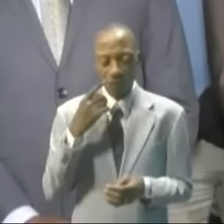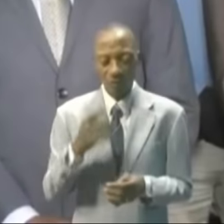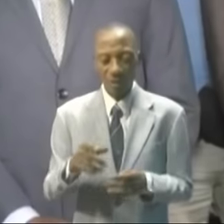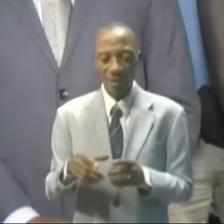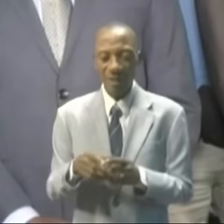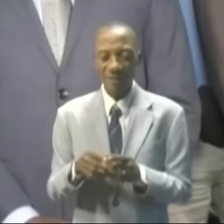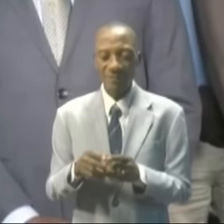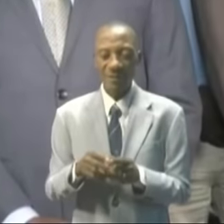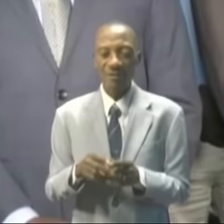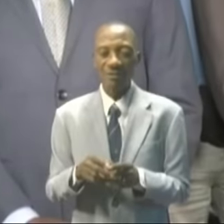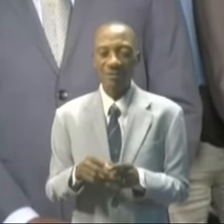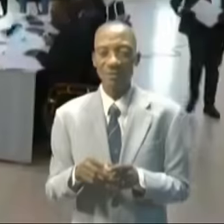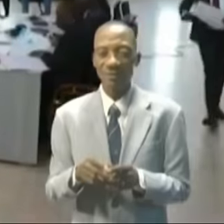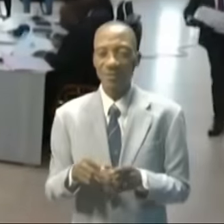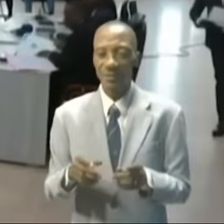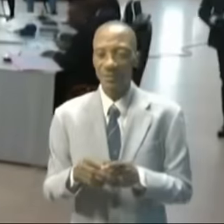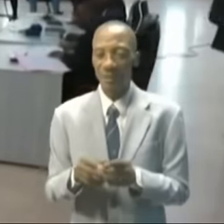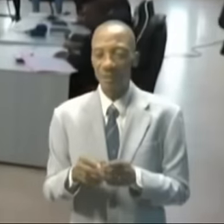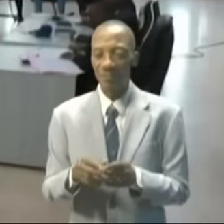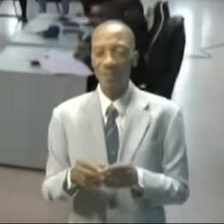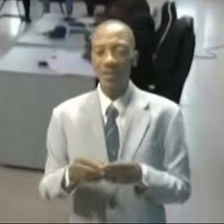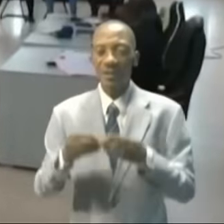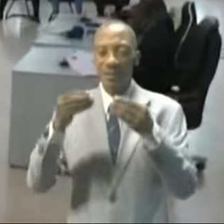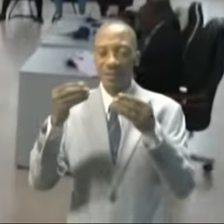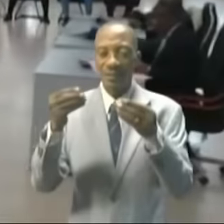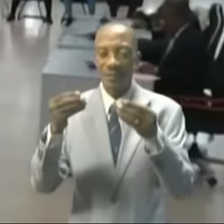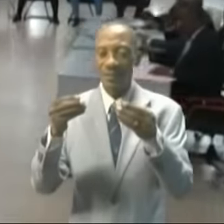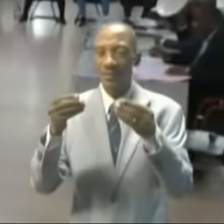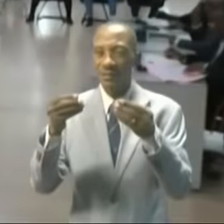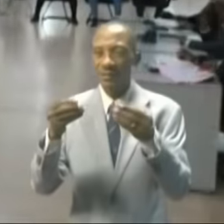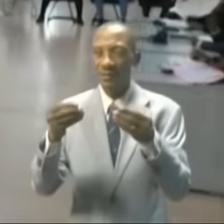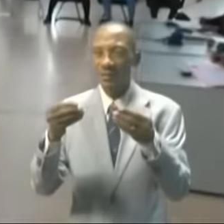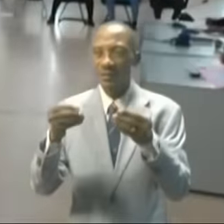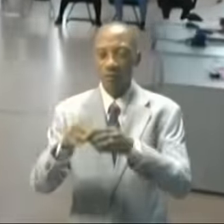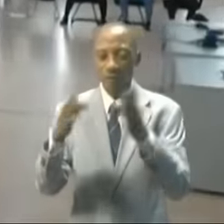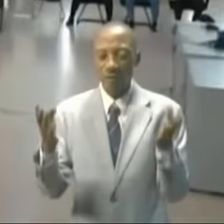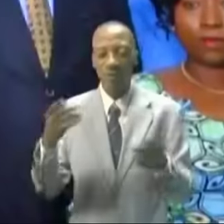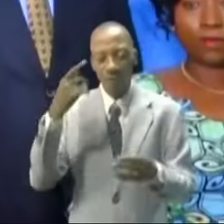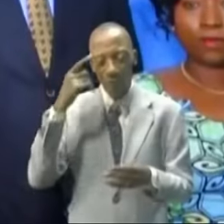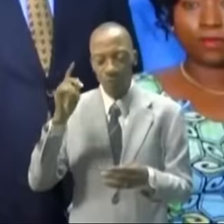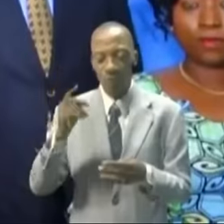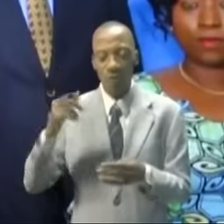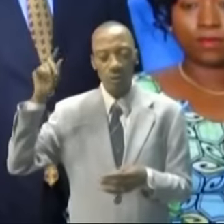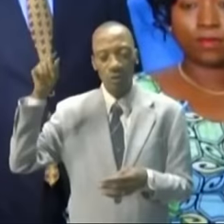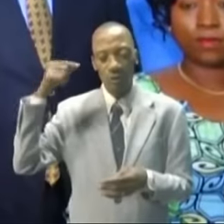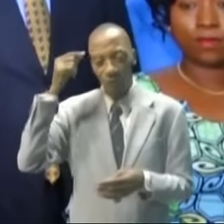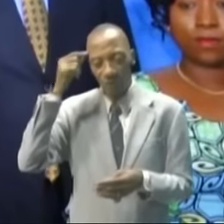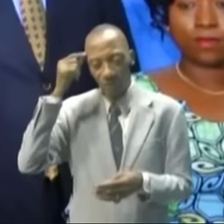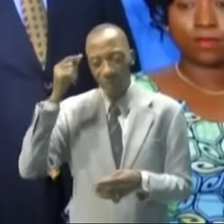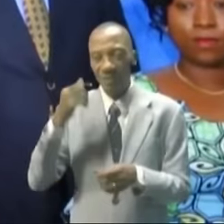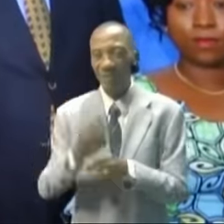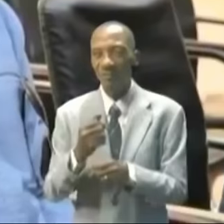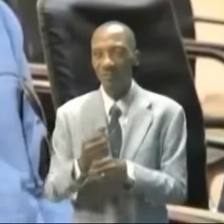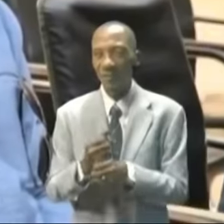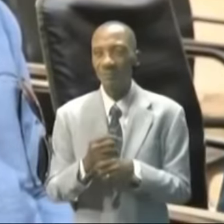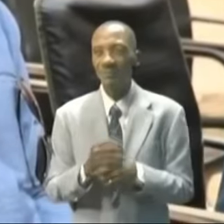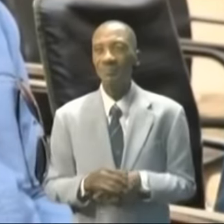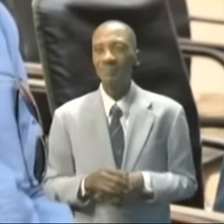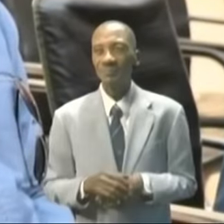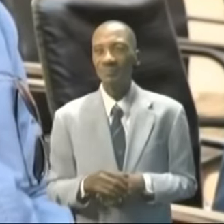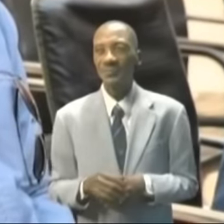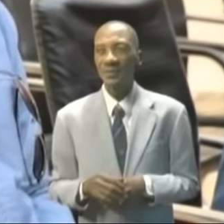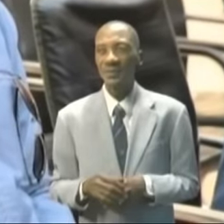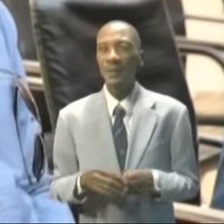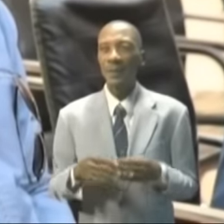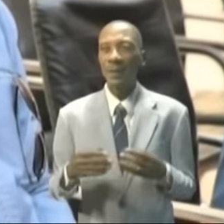à l'unanimité. Au nom de tous les députés UDPS, nous venions de rassurer le